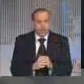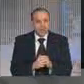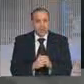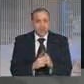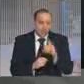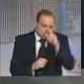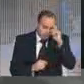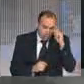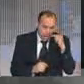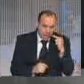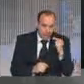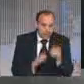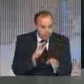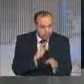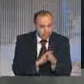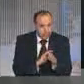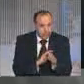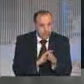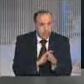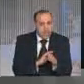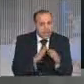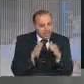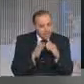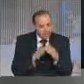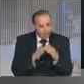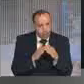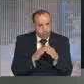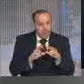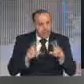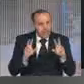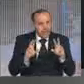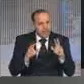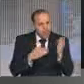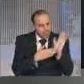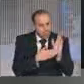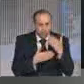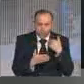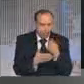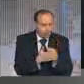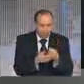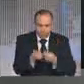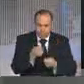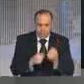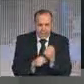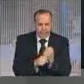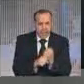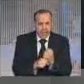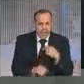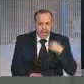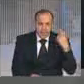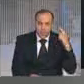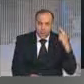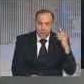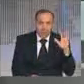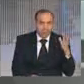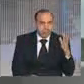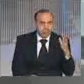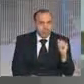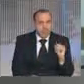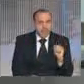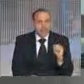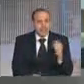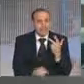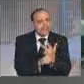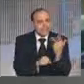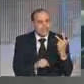وبحول الله معناها ط طلقوا من بعد عن طلب الاعلان عن طلب عروض لانزاز الاشغال فنتوقع المده تتراوح تقريبا